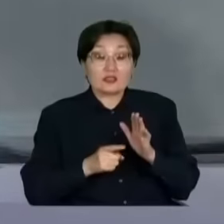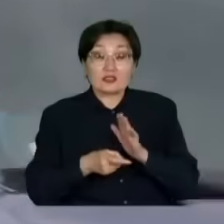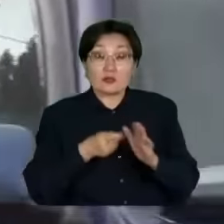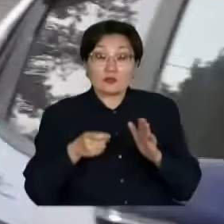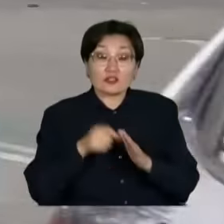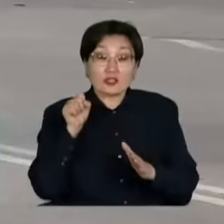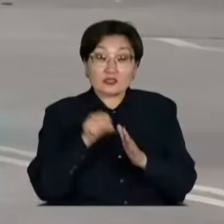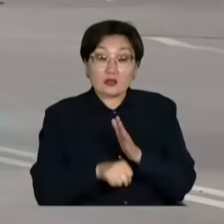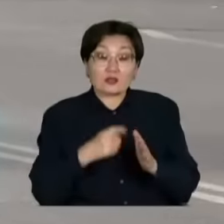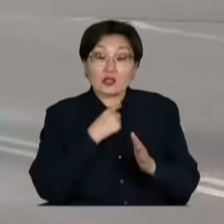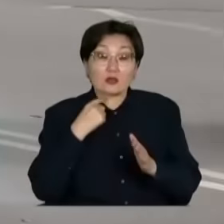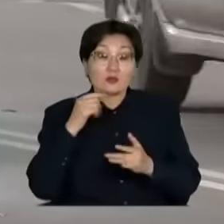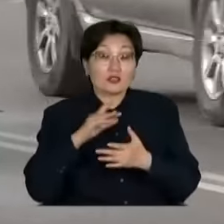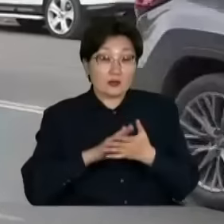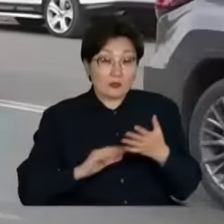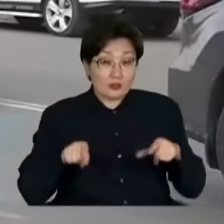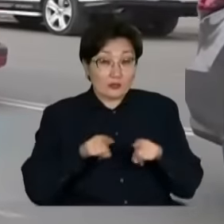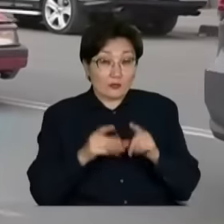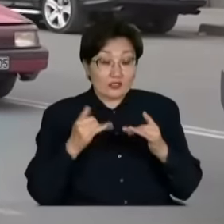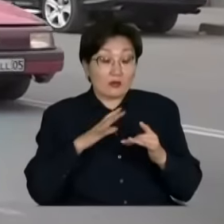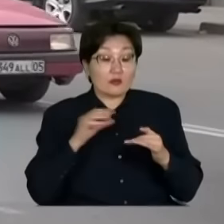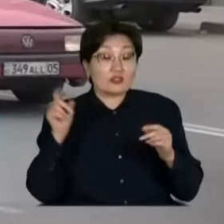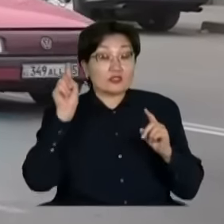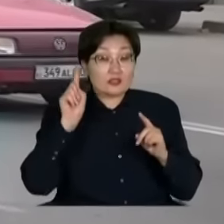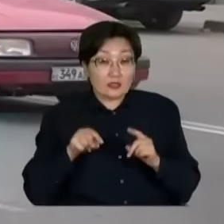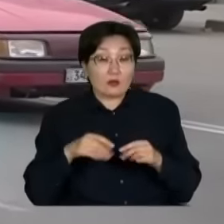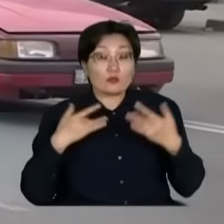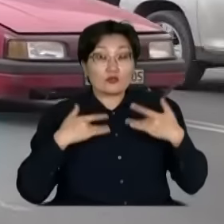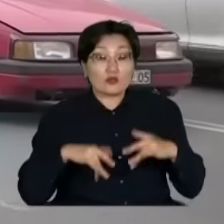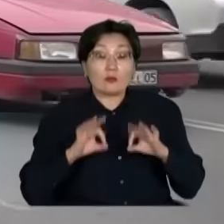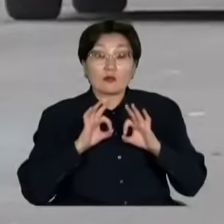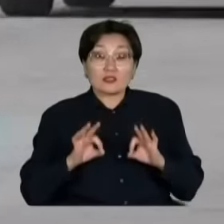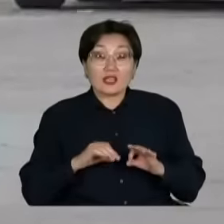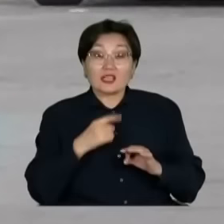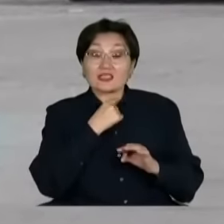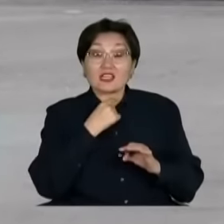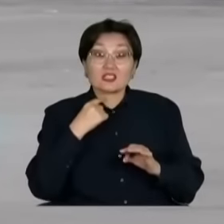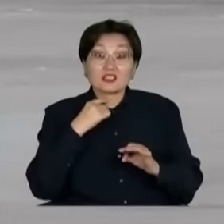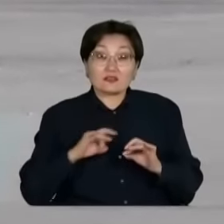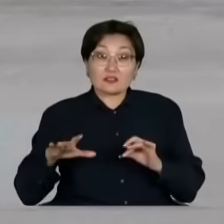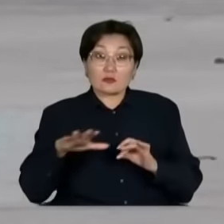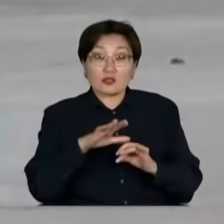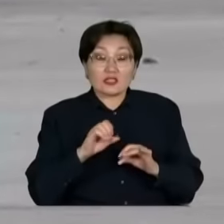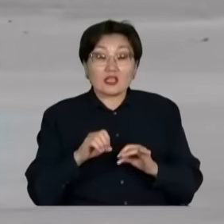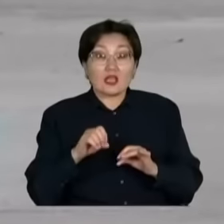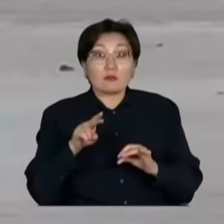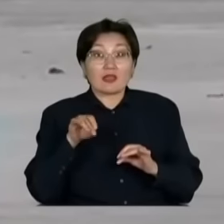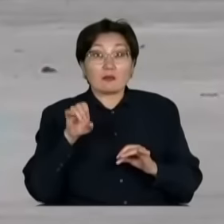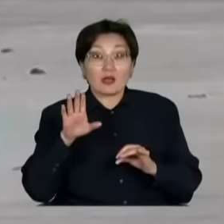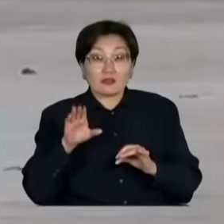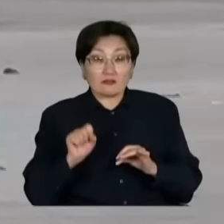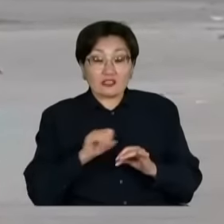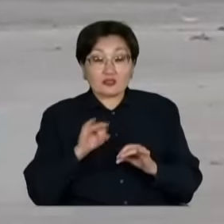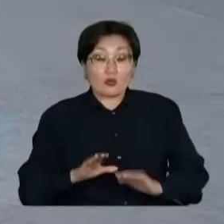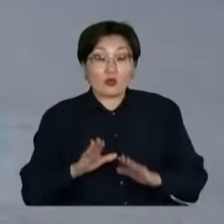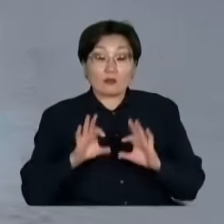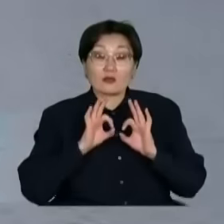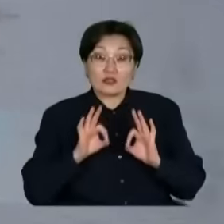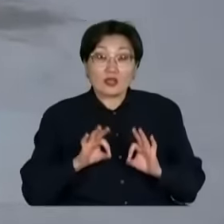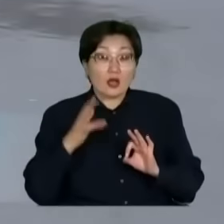Талгаре продолжается также сегодня стало известно об увольнении прокурора талгарского района Индира бемано и зампрокурора